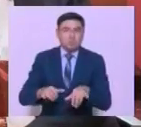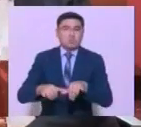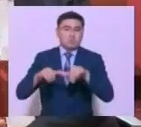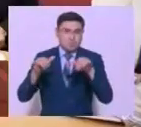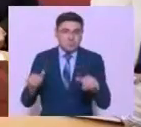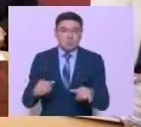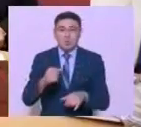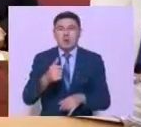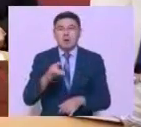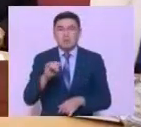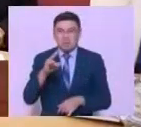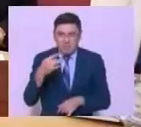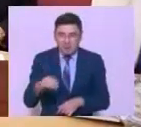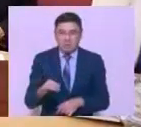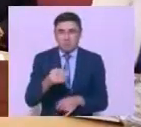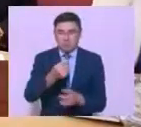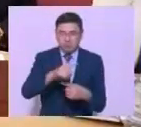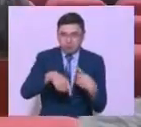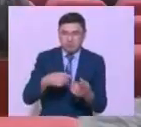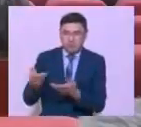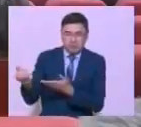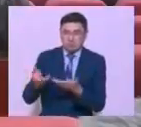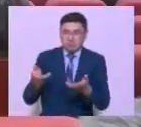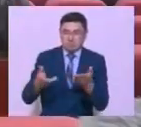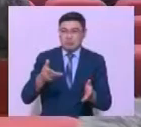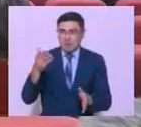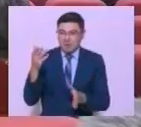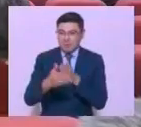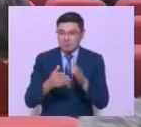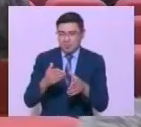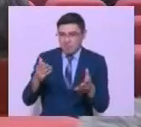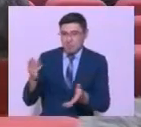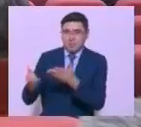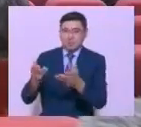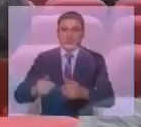тұрғындарын аграрлық бизнеске тартуда көзделген. Мөлдір Батырбай, Амангелді Тұрахмет, Дидар.